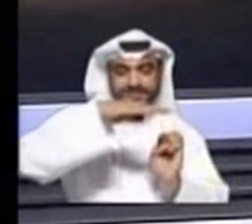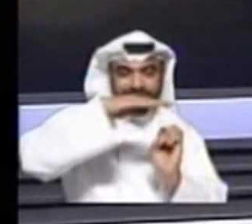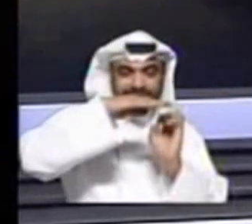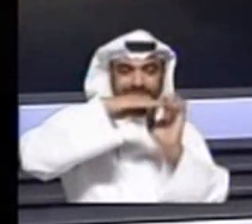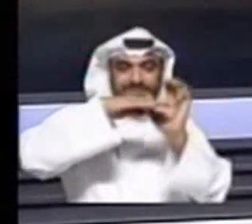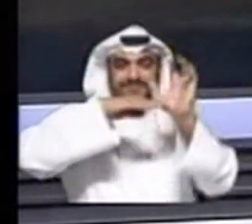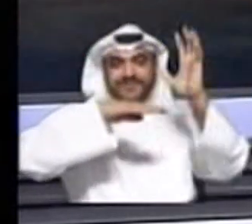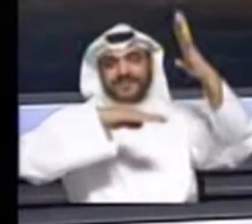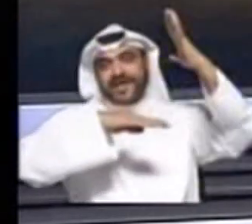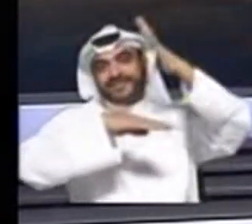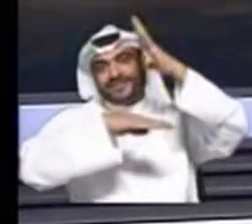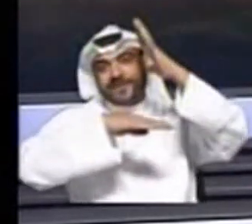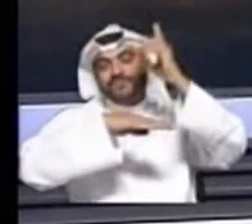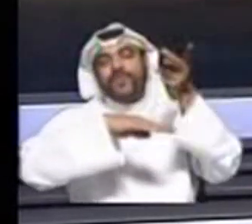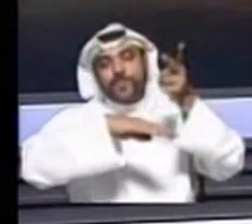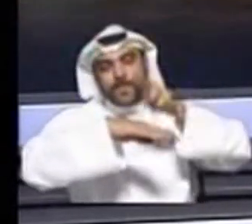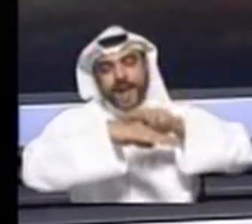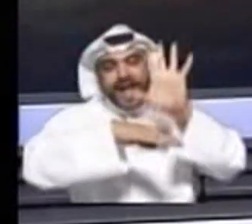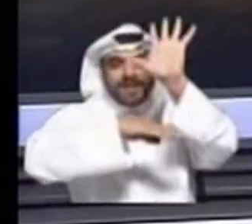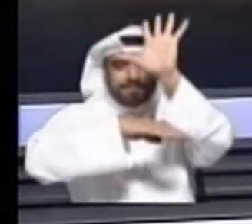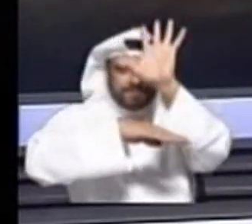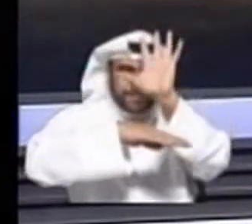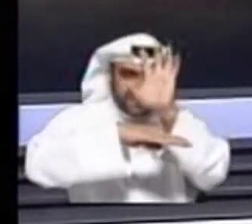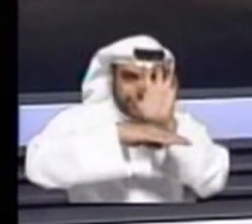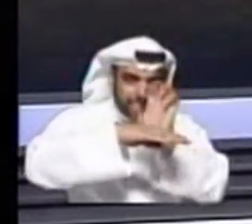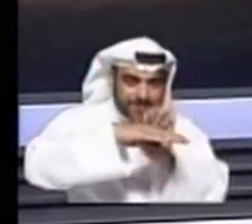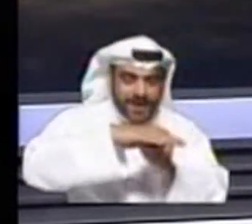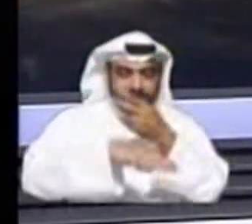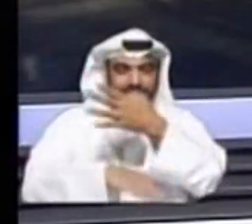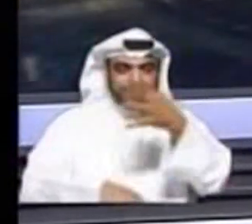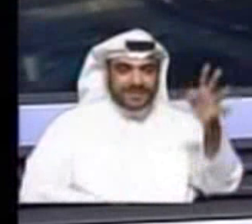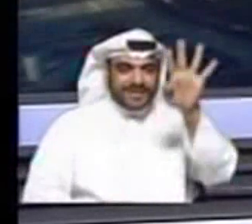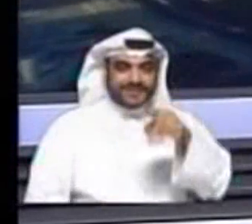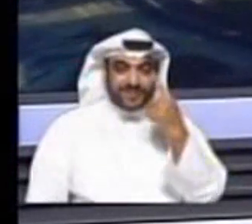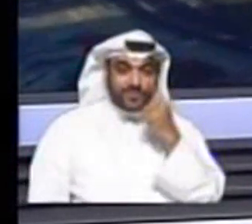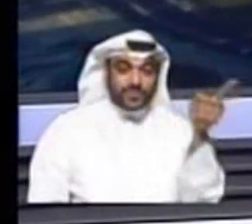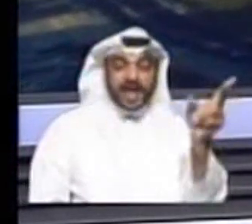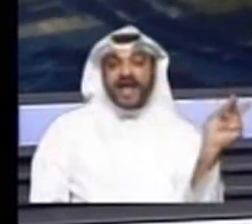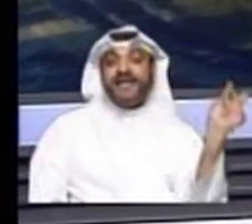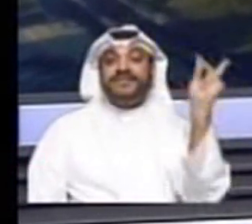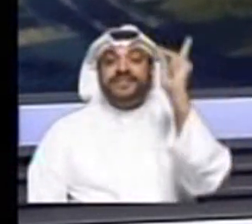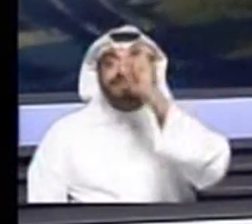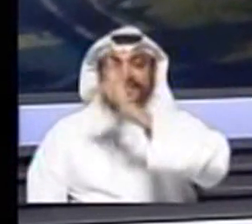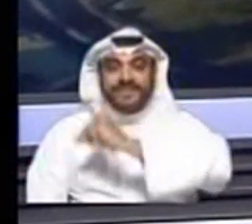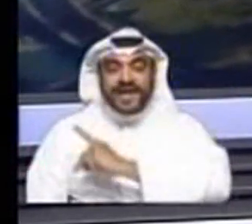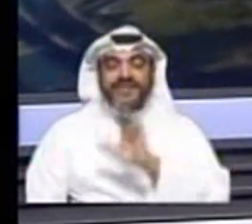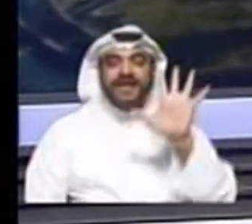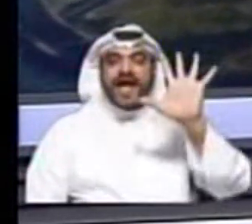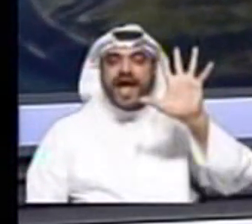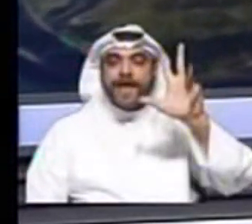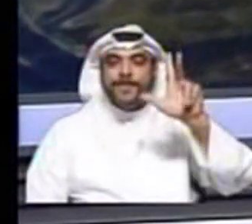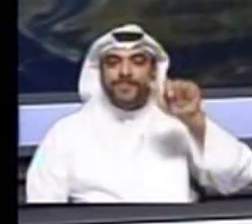الساعة 5:48، وموعد أذان المغرب الساعة 6 دقيقة. الطقس المتوقع في مدينة الكويت خلال الأيام الخمسة